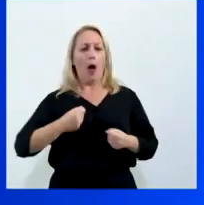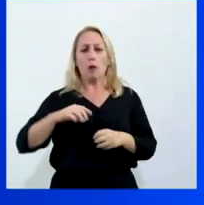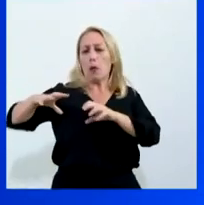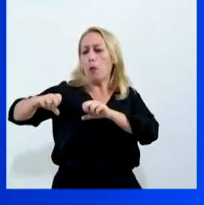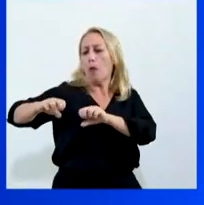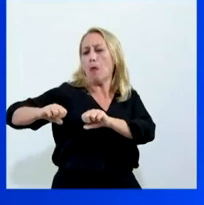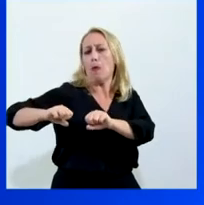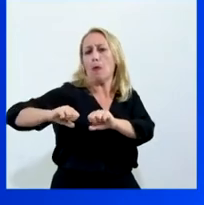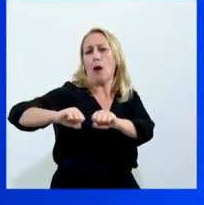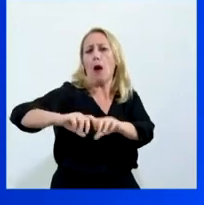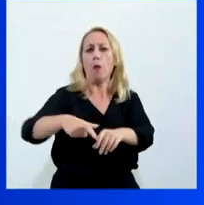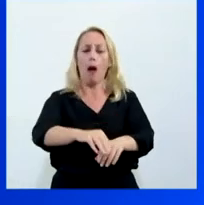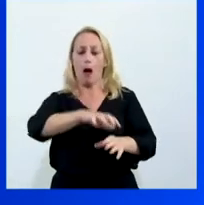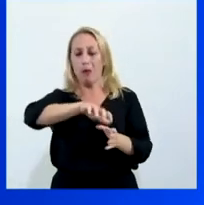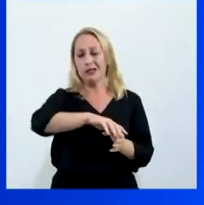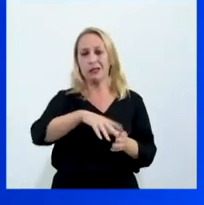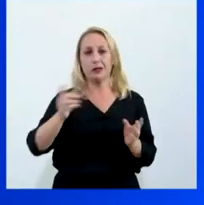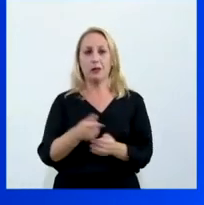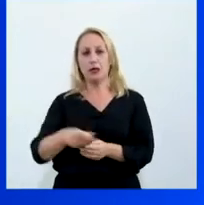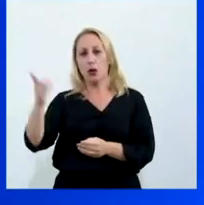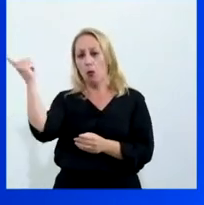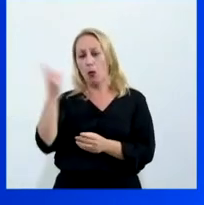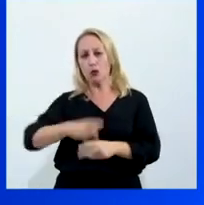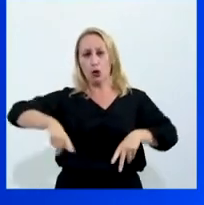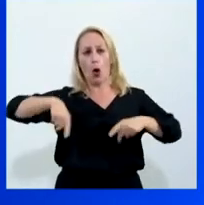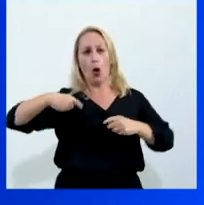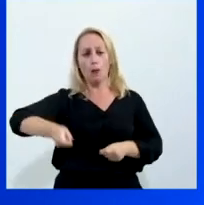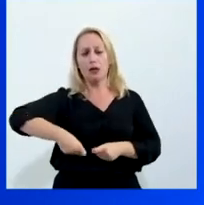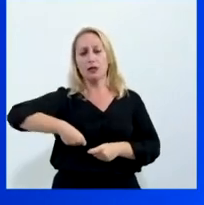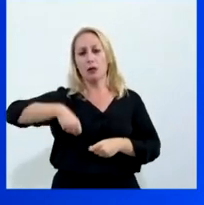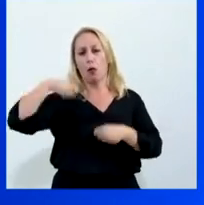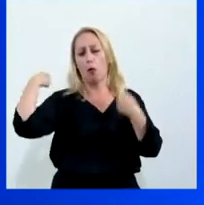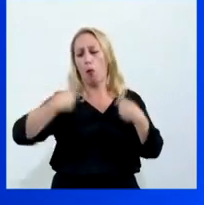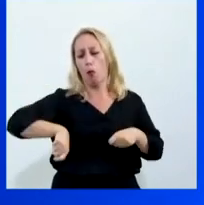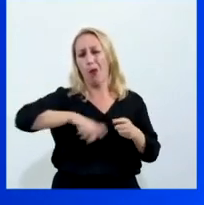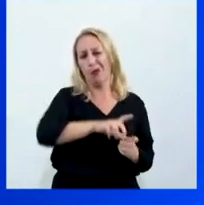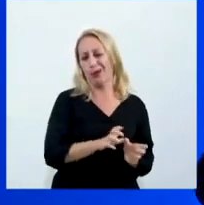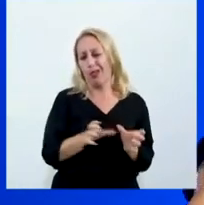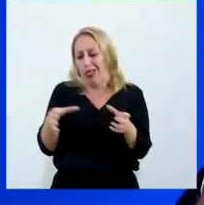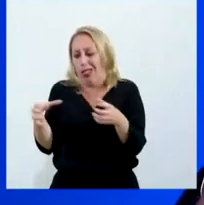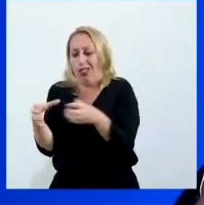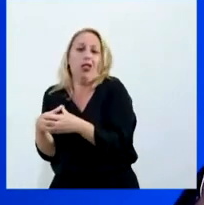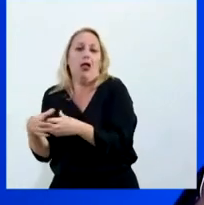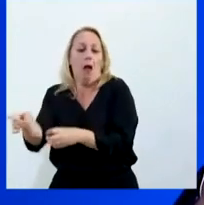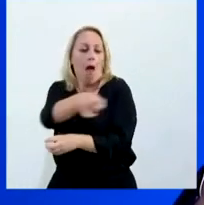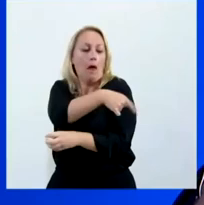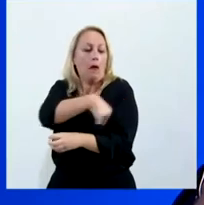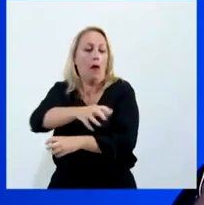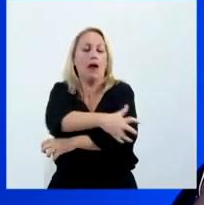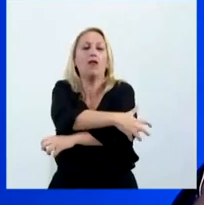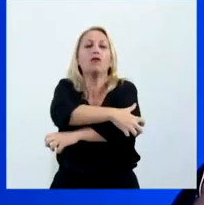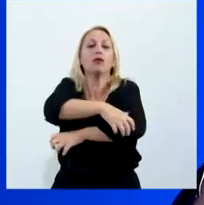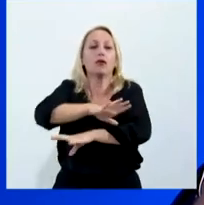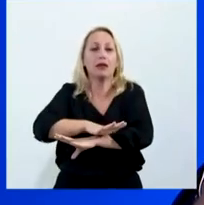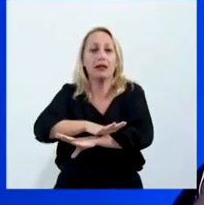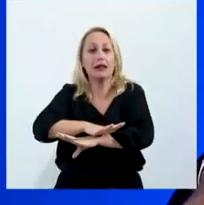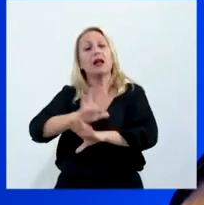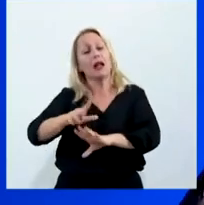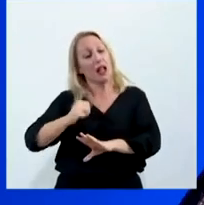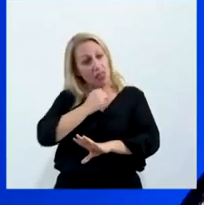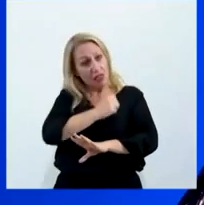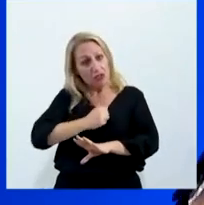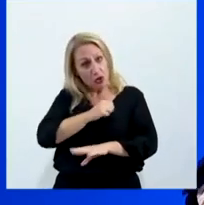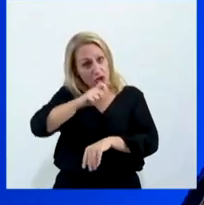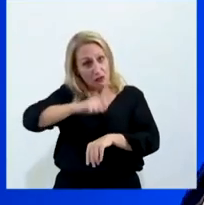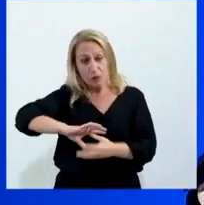οποίος συγκεντρώνει ένα πολύ μεγάλο κομμάτι του πλούτου στα χέρια ελάχιστων, όπως δυστυχώς συμβαίνει σε άλλες χώρες σήμερα.